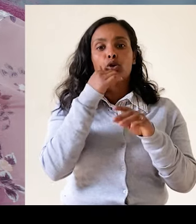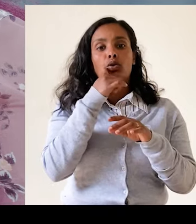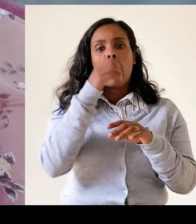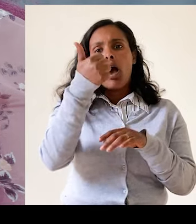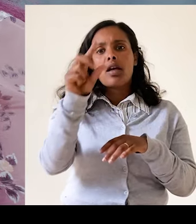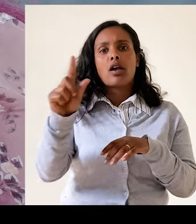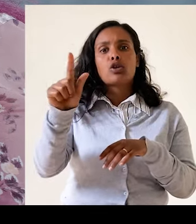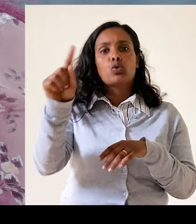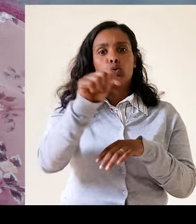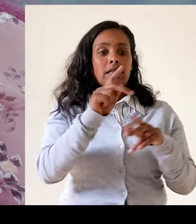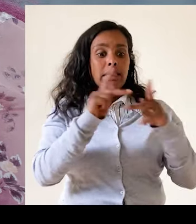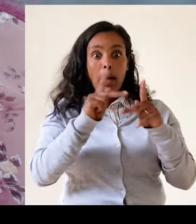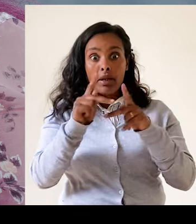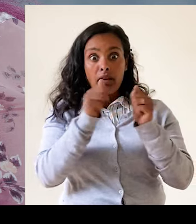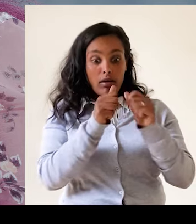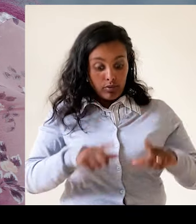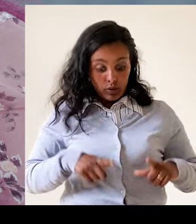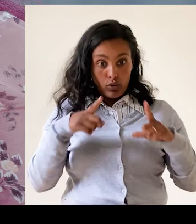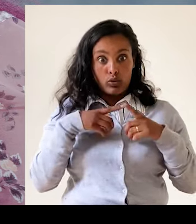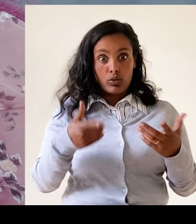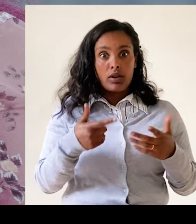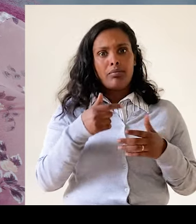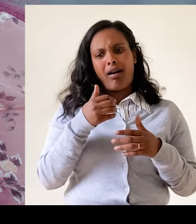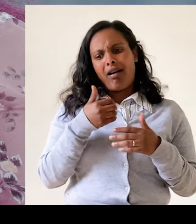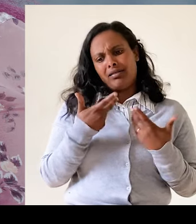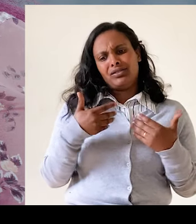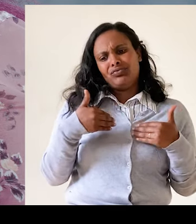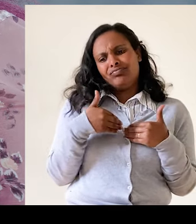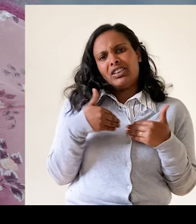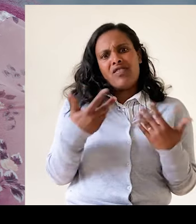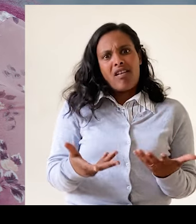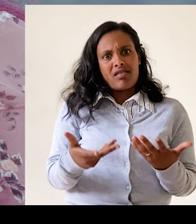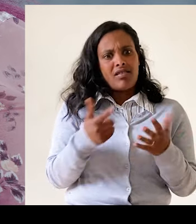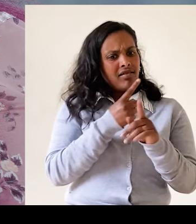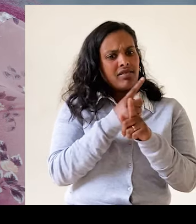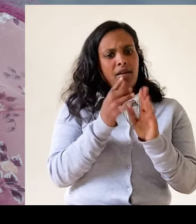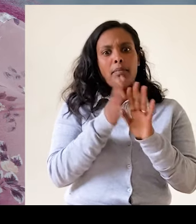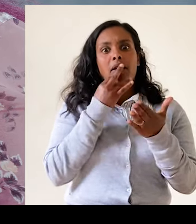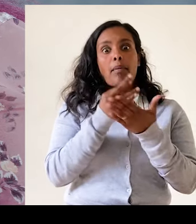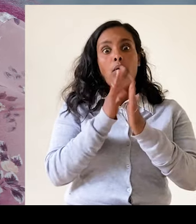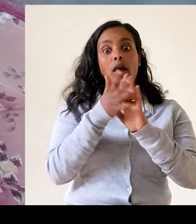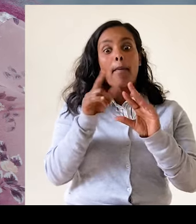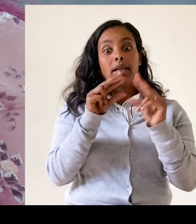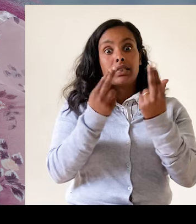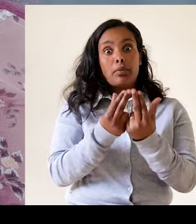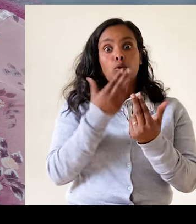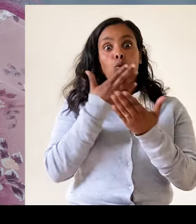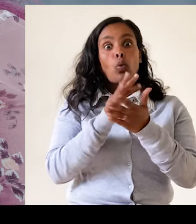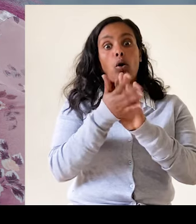ሴቶች አያንቱም ዘመድ ጋ ነው እንደዚህ እየሆነች ያለችው፣ ትሳቀቂያለሽ። ምንም መልካም ቢሆንልሽ ያ